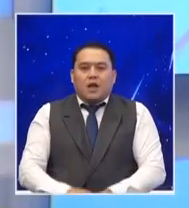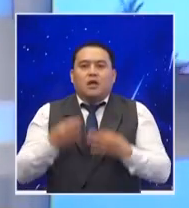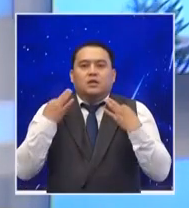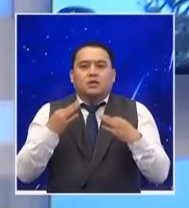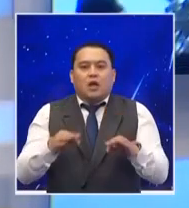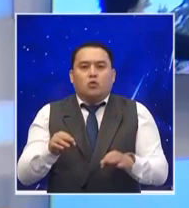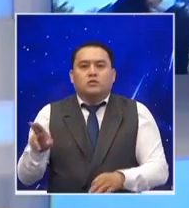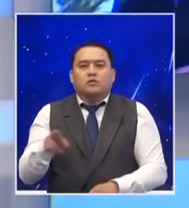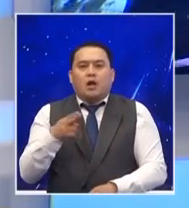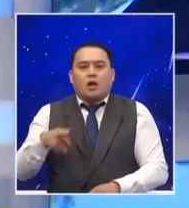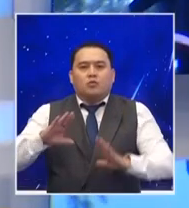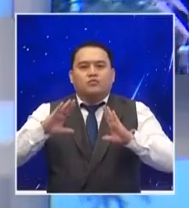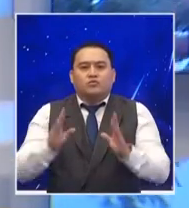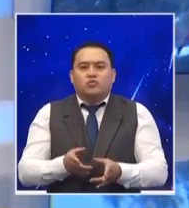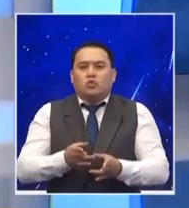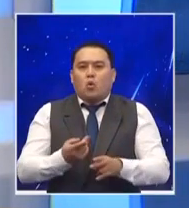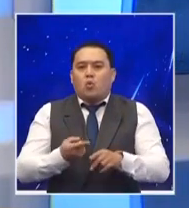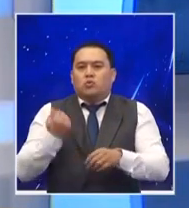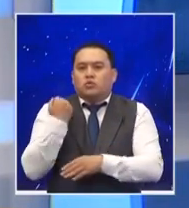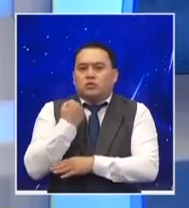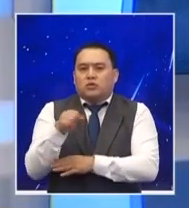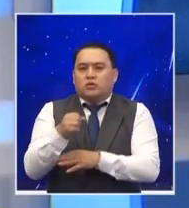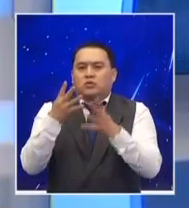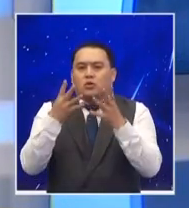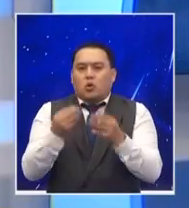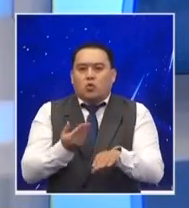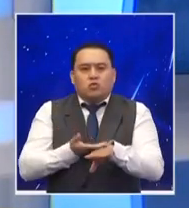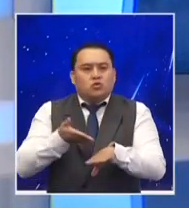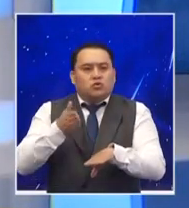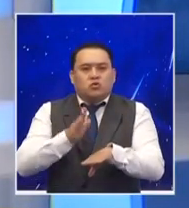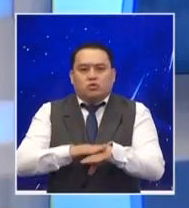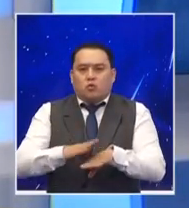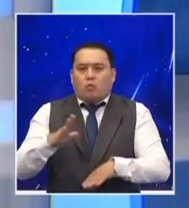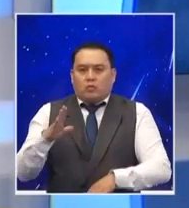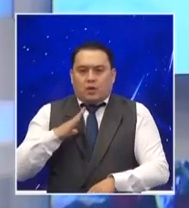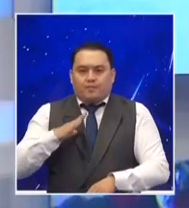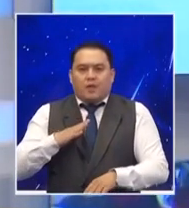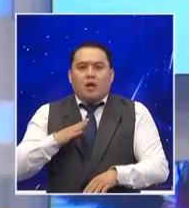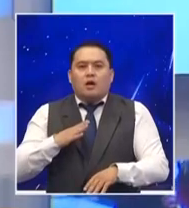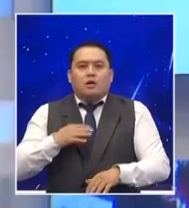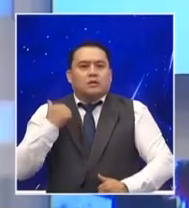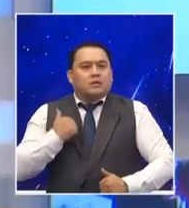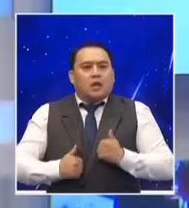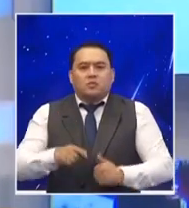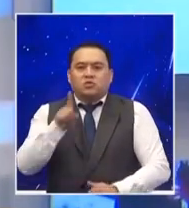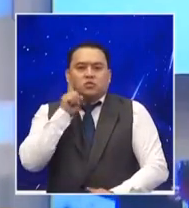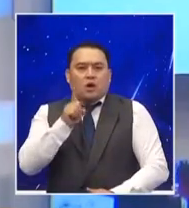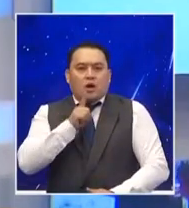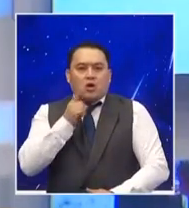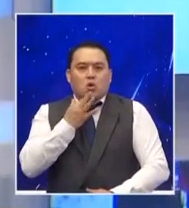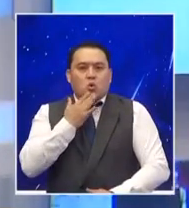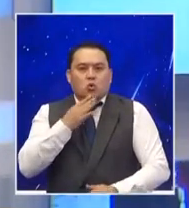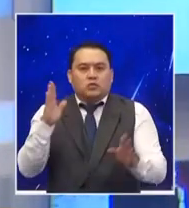Тәуелсіздік желтоқсан оқиғасының жемісі жеңісті күн оңайлықпен келген жоқ. Өңіршілде намысты жастар ұлт